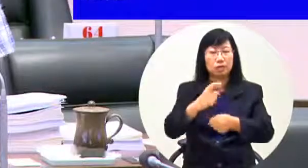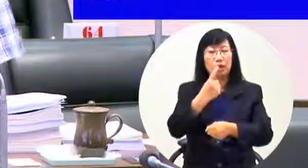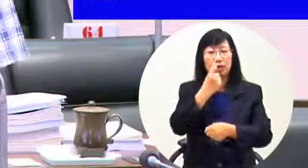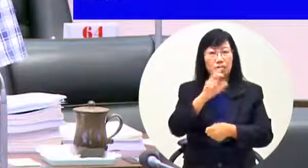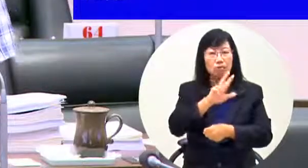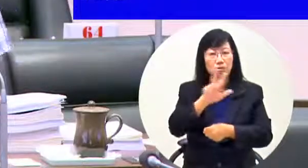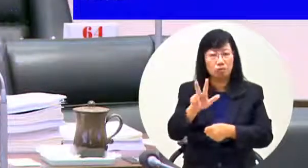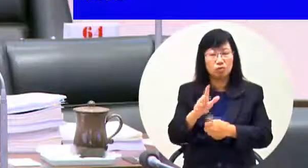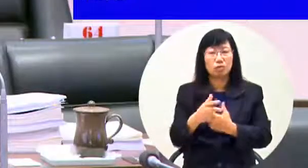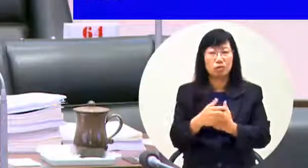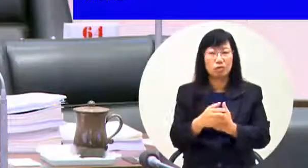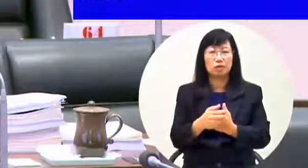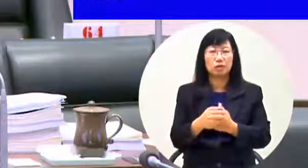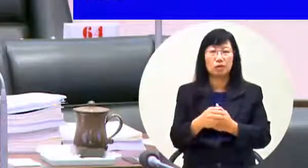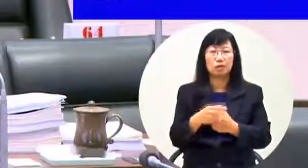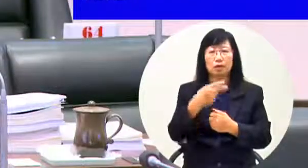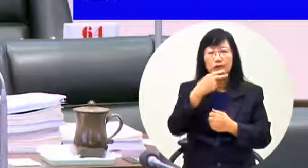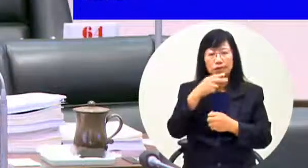等的，